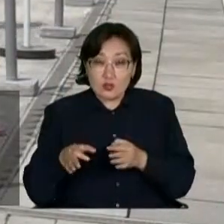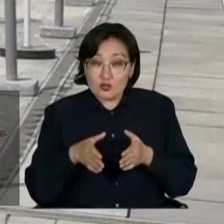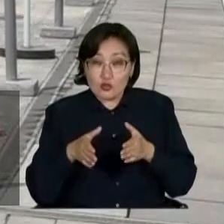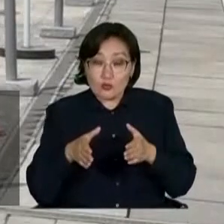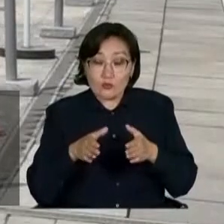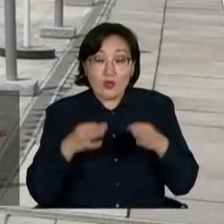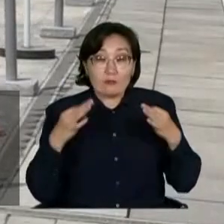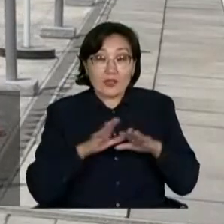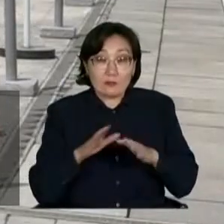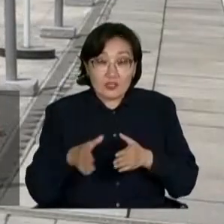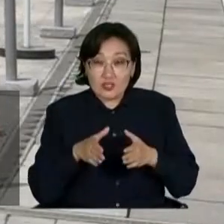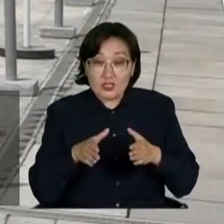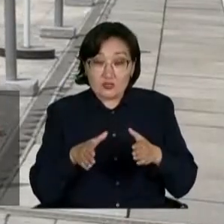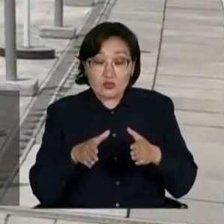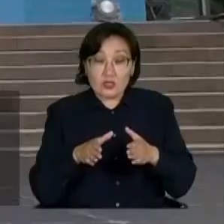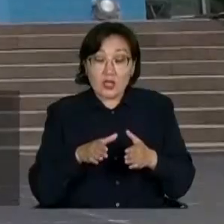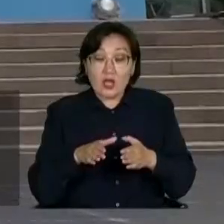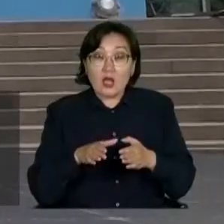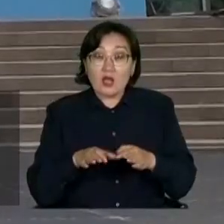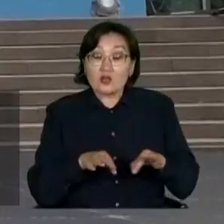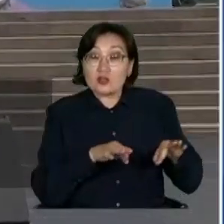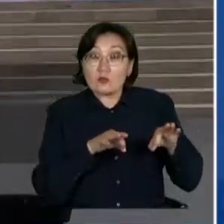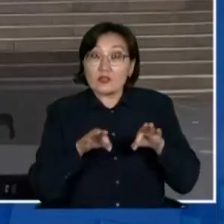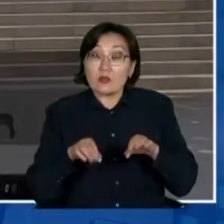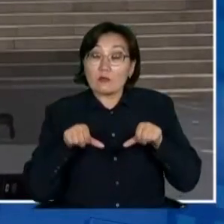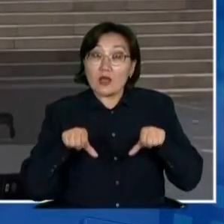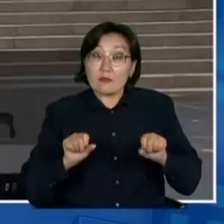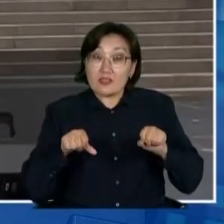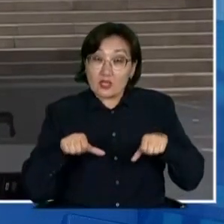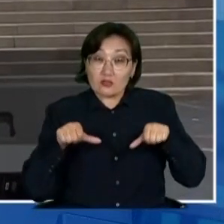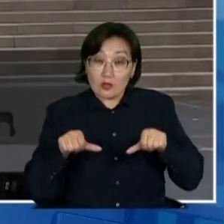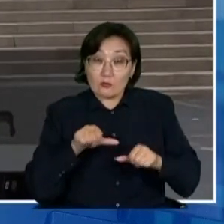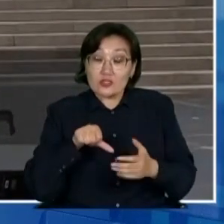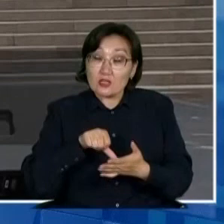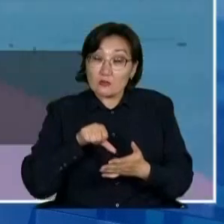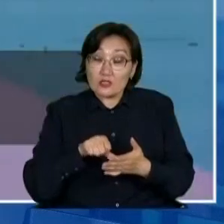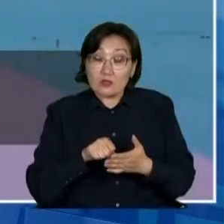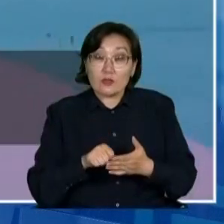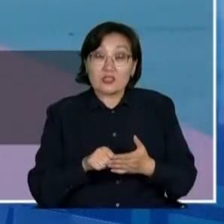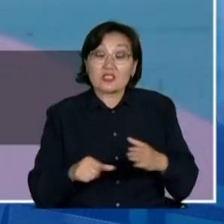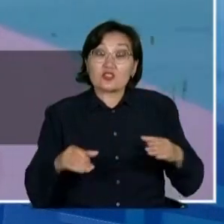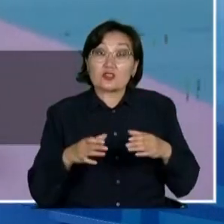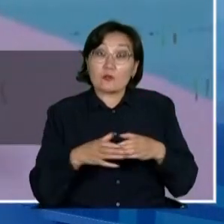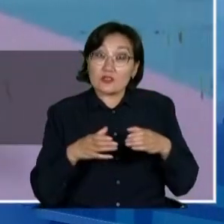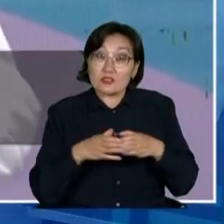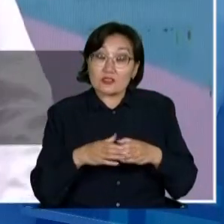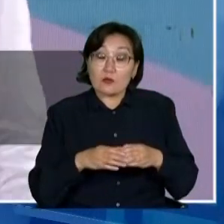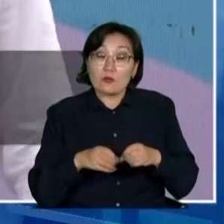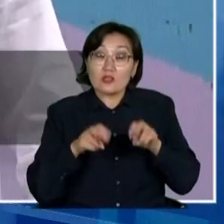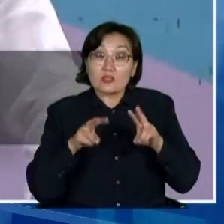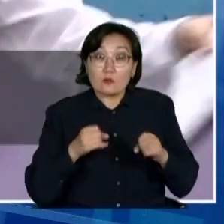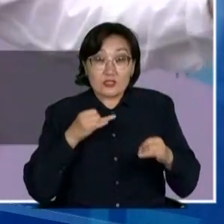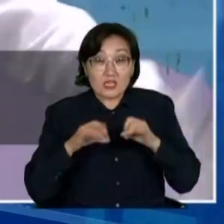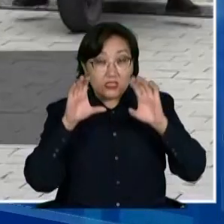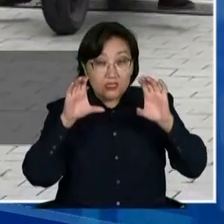белгіленбеген жерде жүруге рұқсат етілмеген жерде жүреді деп. Сондай-ақ қатысушылар шерингті компанияның өкілдерімен тілдесіп,